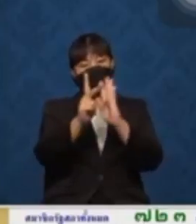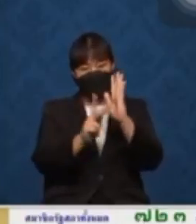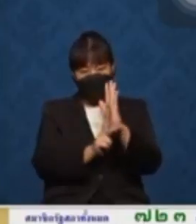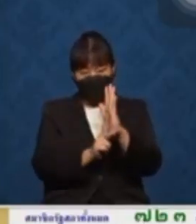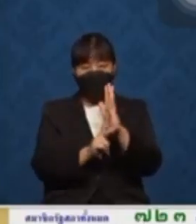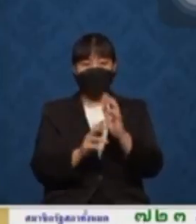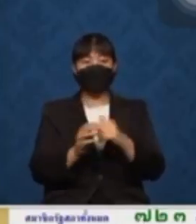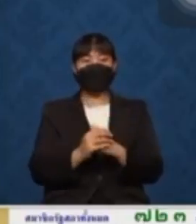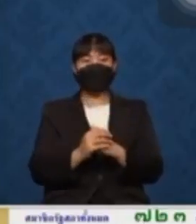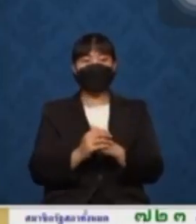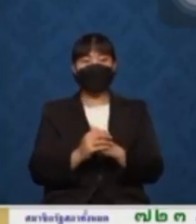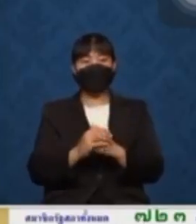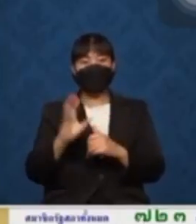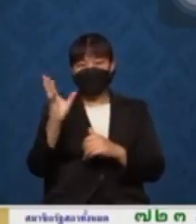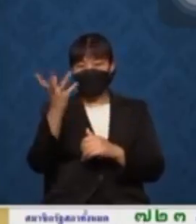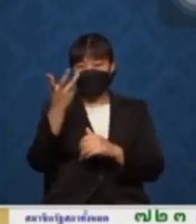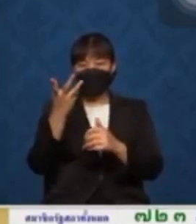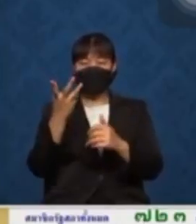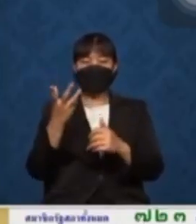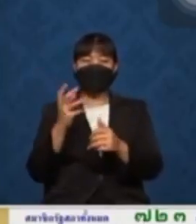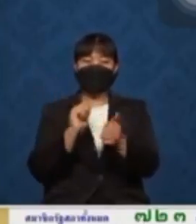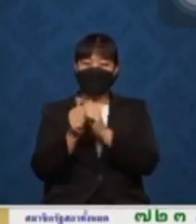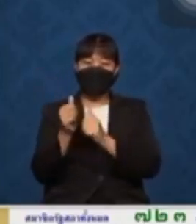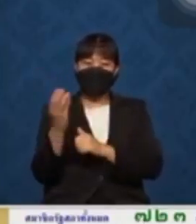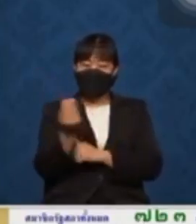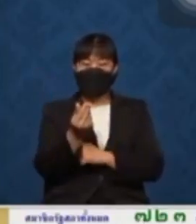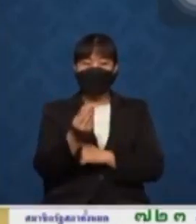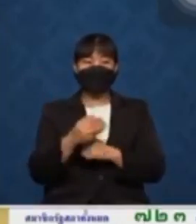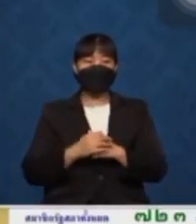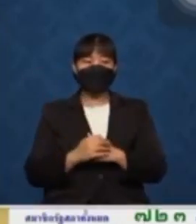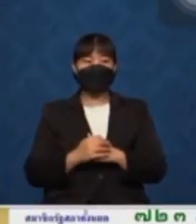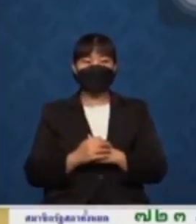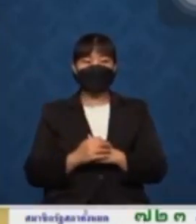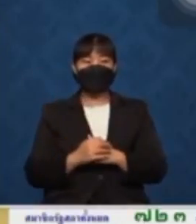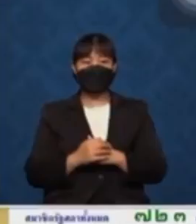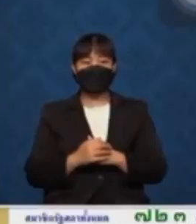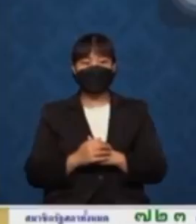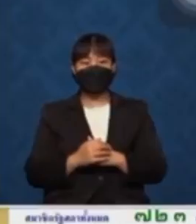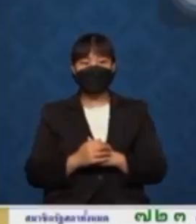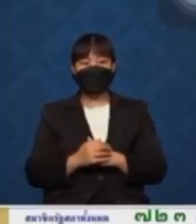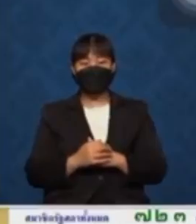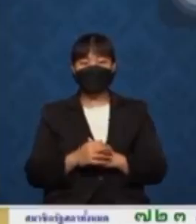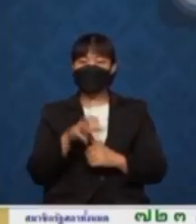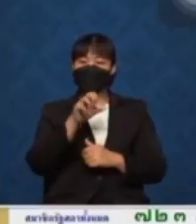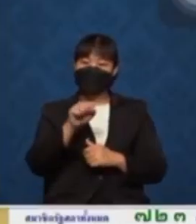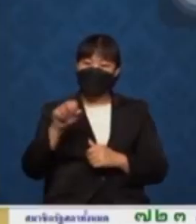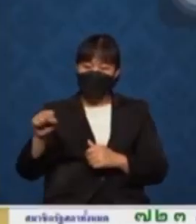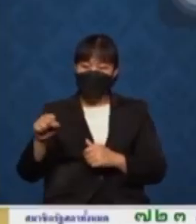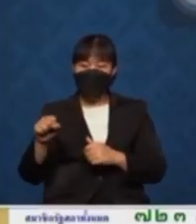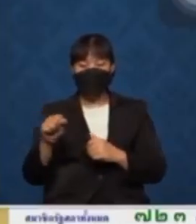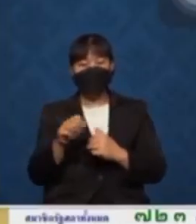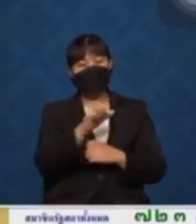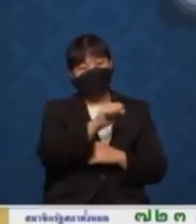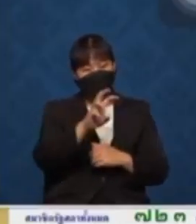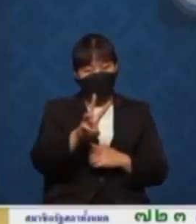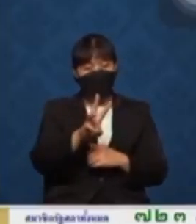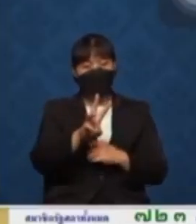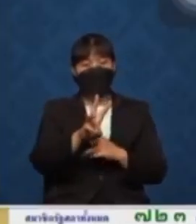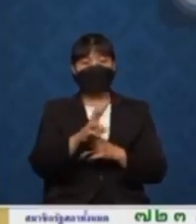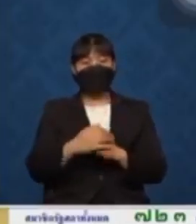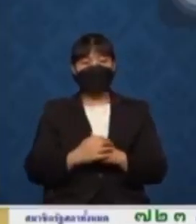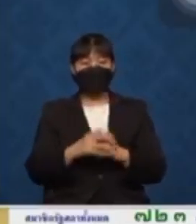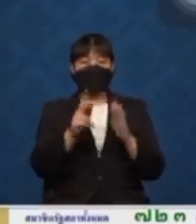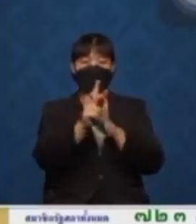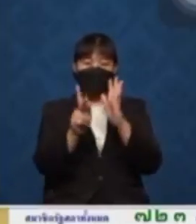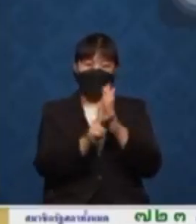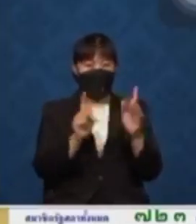ท่าทันต่อการเปลี่ยนแปลงของโลกมากกว่าการคงไว้ซึ่งกระบวนการนิติบัญญัติที่ต้องผ่านทั้งสภาผู้แทนราษฎรและก็วุฒิสภาเนี่ยอาจจะทำให้กฎหมายหล